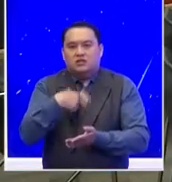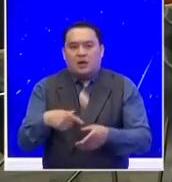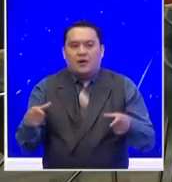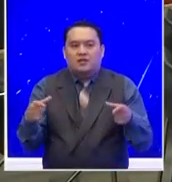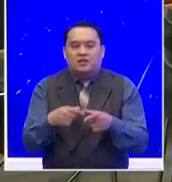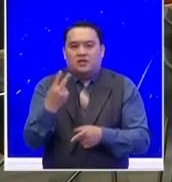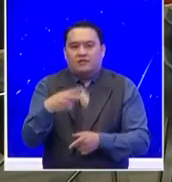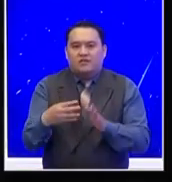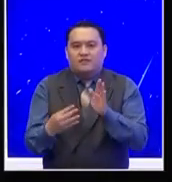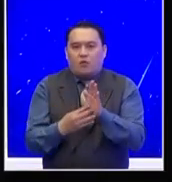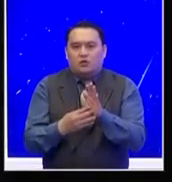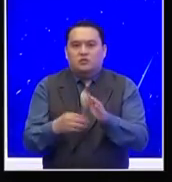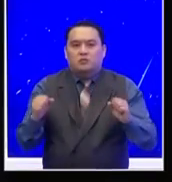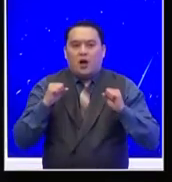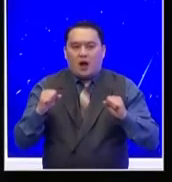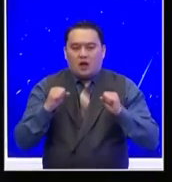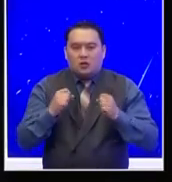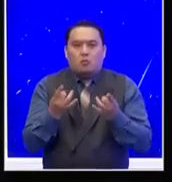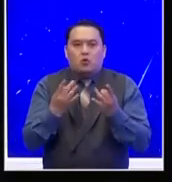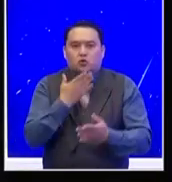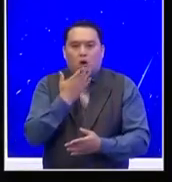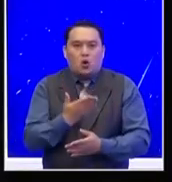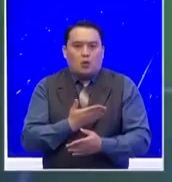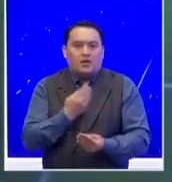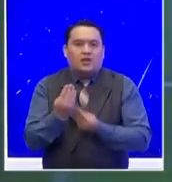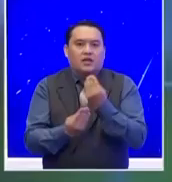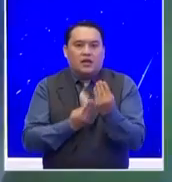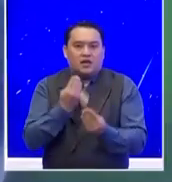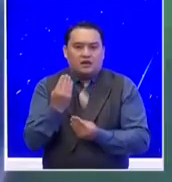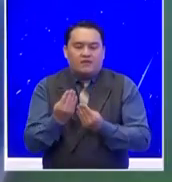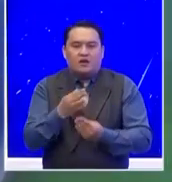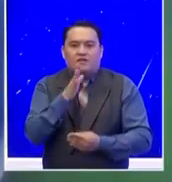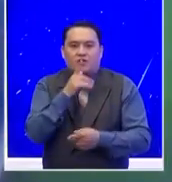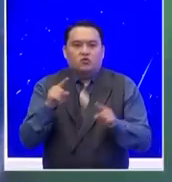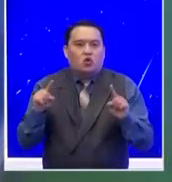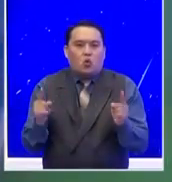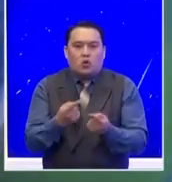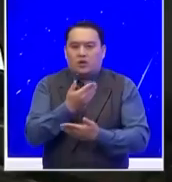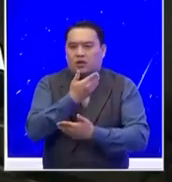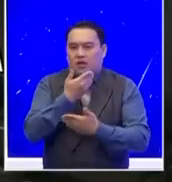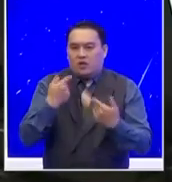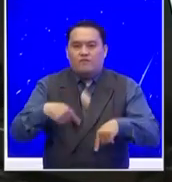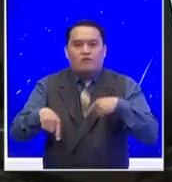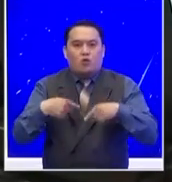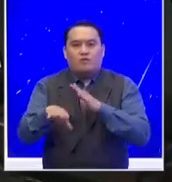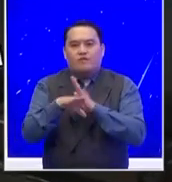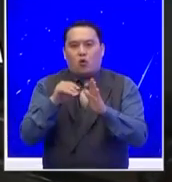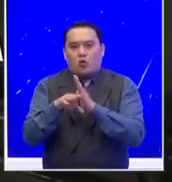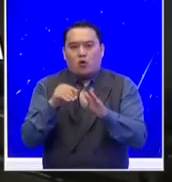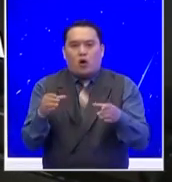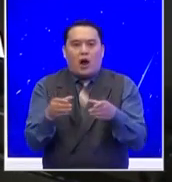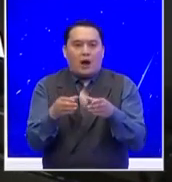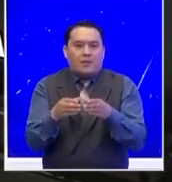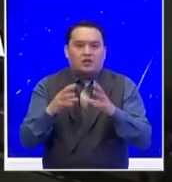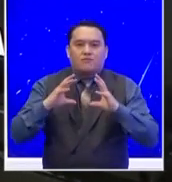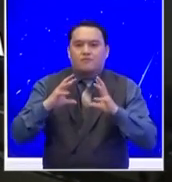самоизоляции 28 киберспортсменов и просто любители сетевых игр. Возрастных ограничений в турнире нет. Выбрав ведущую футбольную